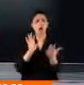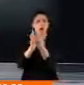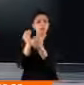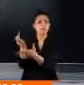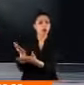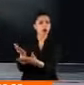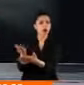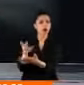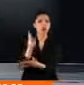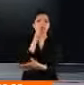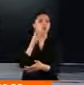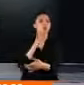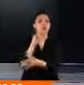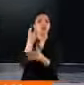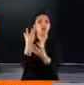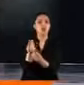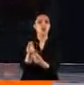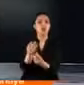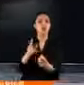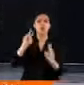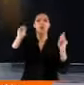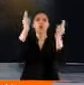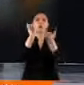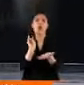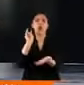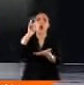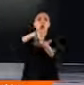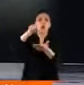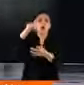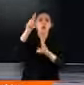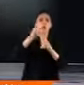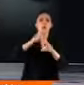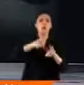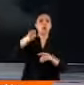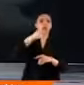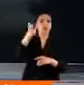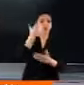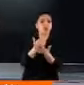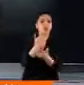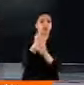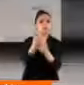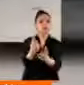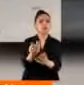ki sonu cinayete vardı. İşte dünyayı ayağa kaldıran o polis cinayetinin görüntüsü.